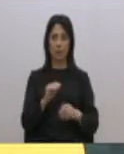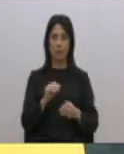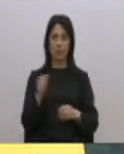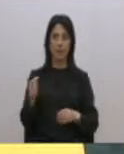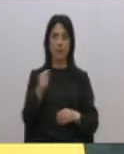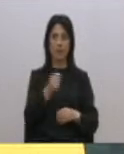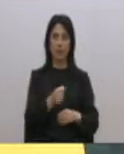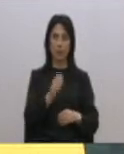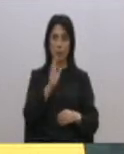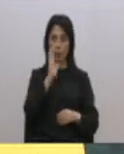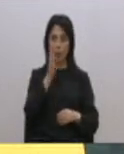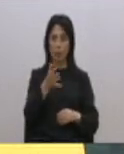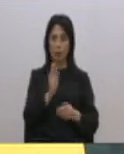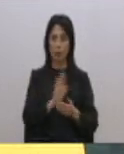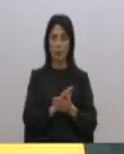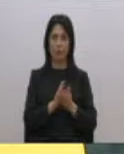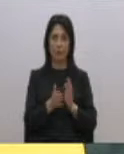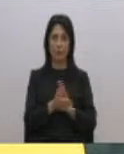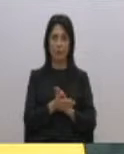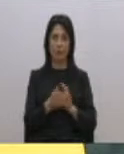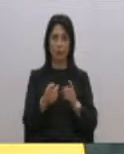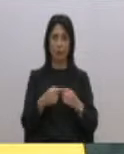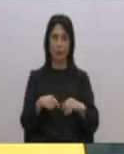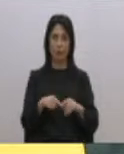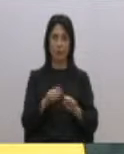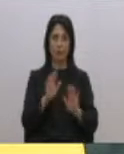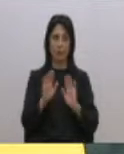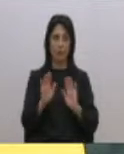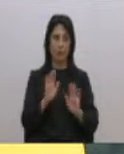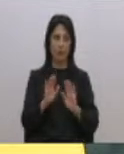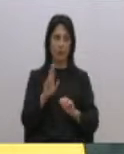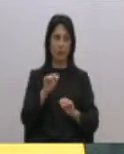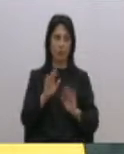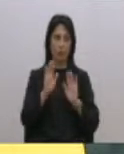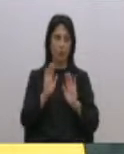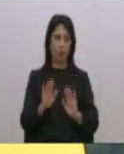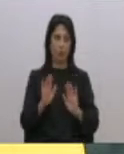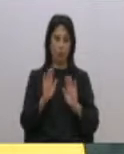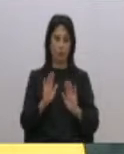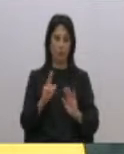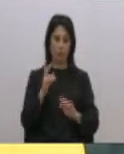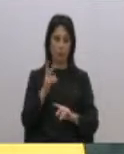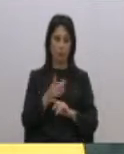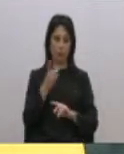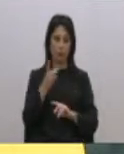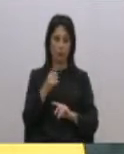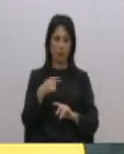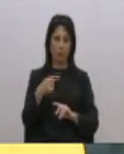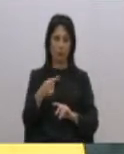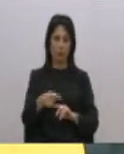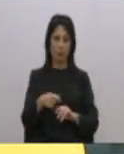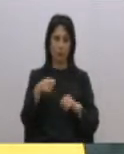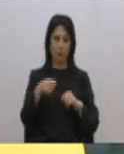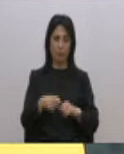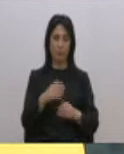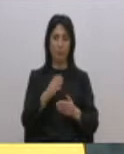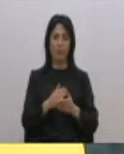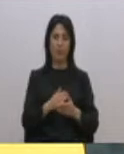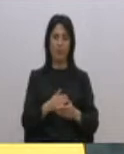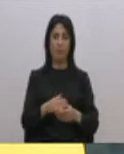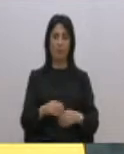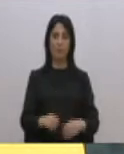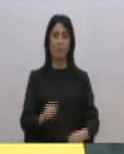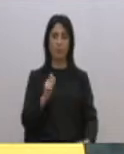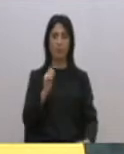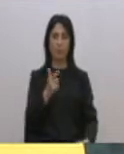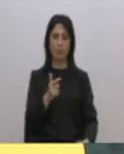დაინიშნოს 5 წლის ვადით ორგანიზაციის ხელმძღვანელი და მხოლოდ ორჯერ ზედიზედ ექნება მას არჩევის უფლება